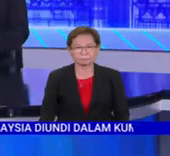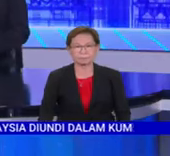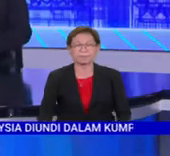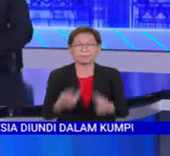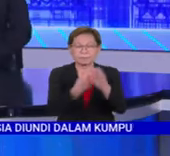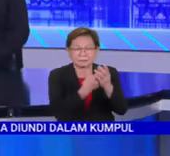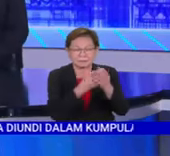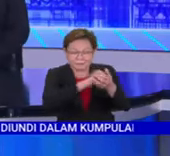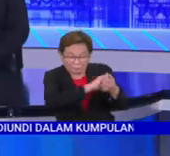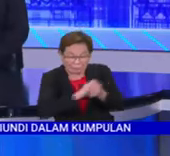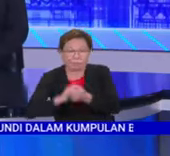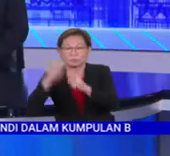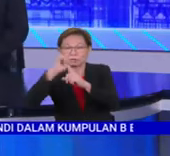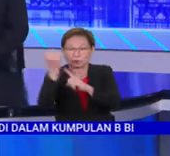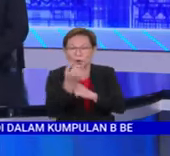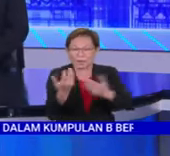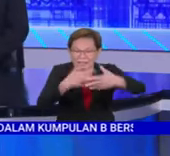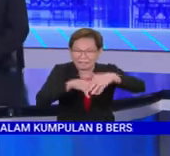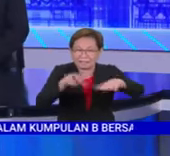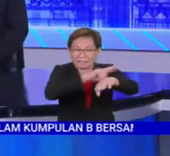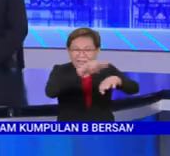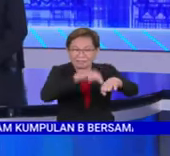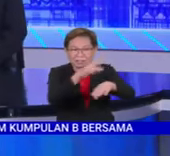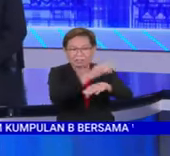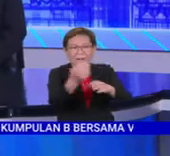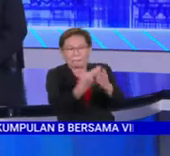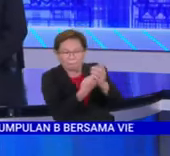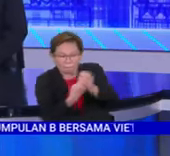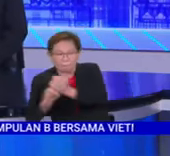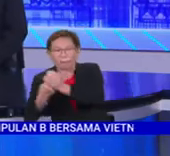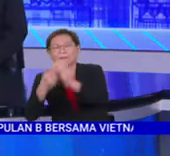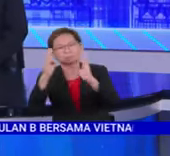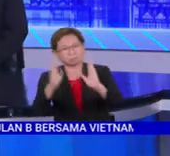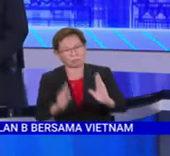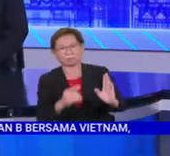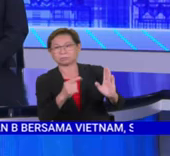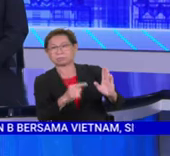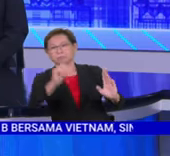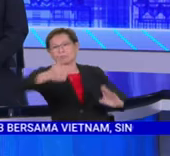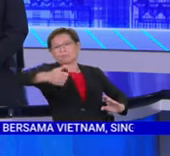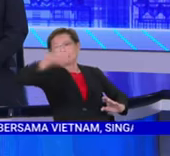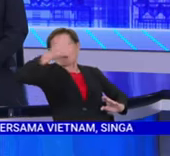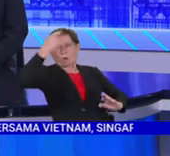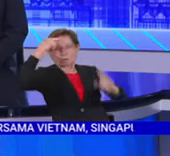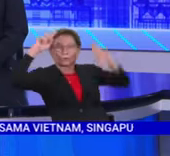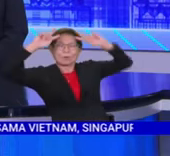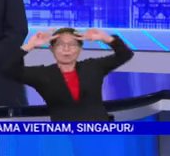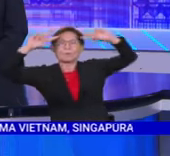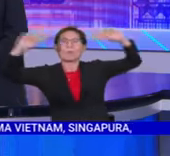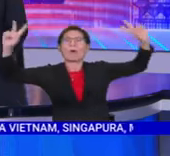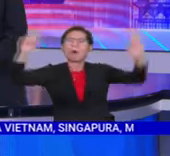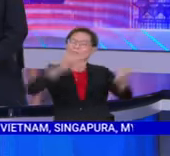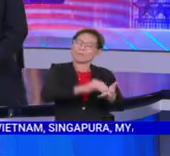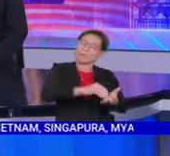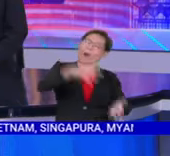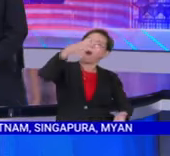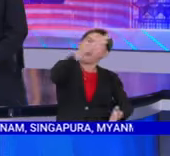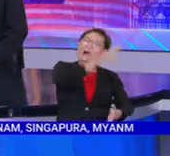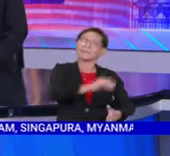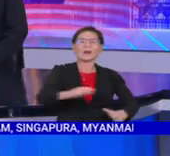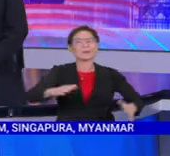Kesepaduan sosial, integrasi nasional dan perpaduan antara kaum merupakan kunci untuk keharmonian, kemakmuran